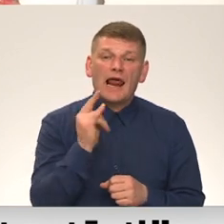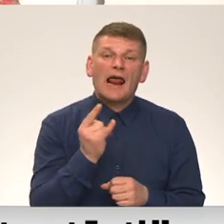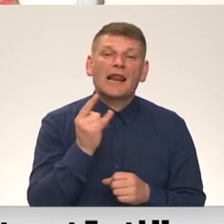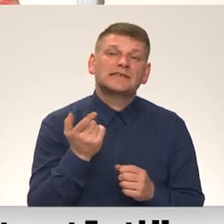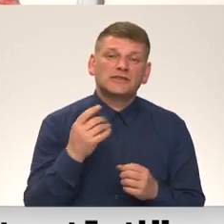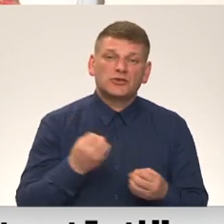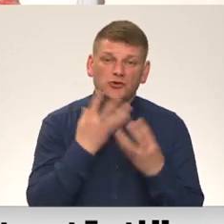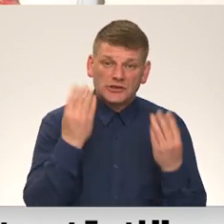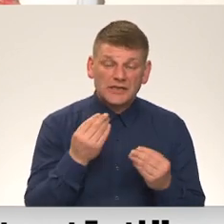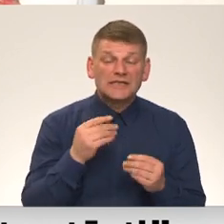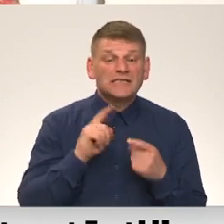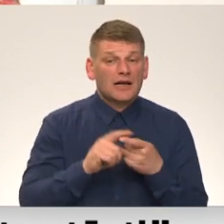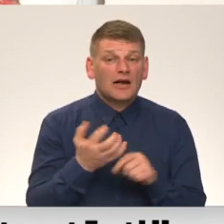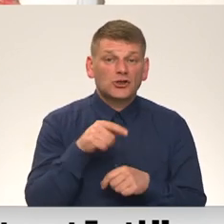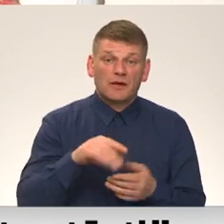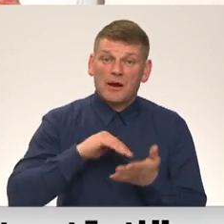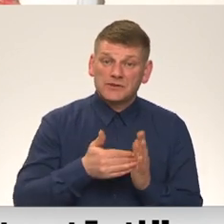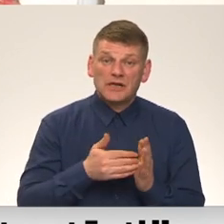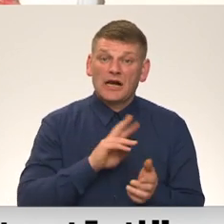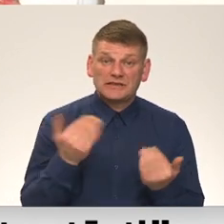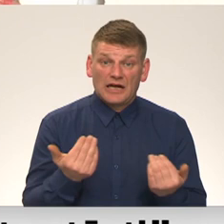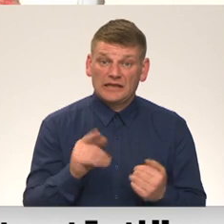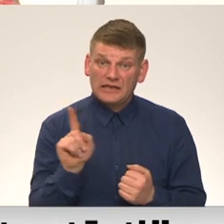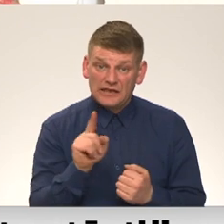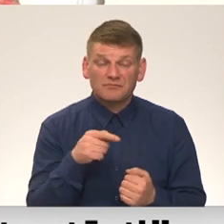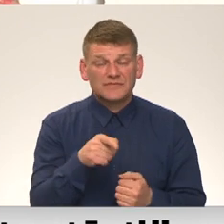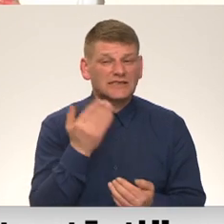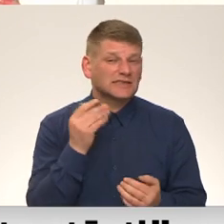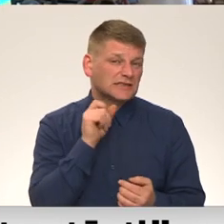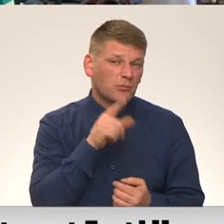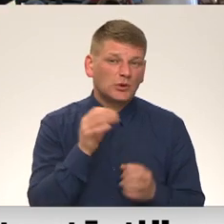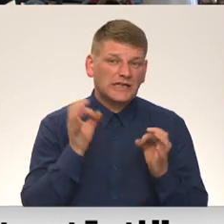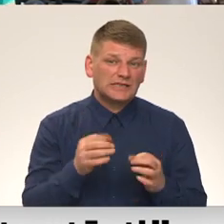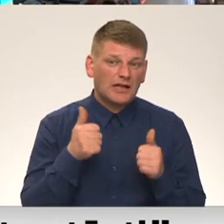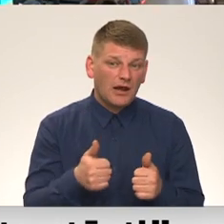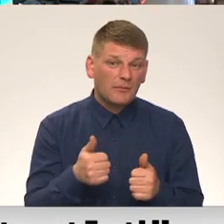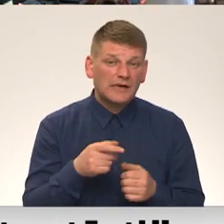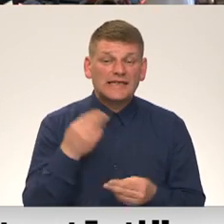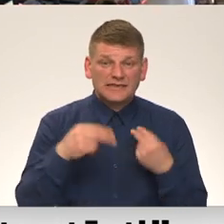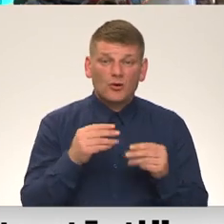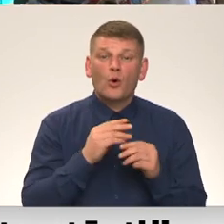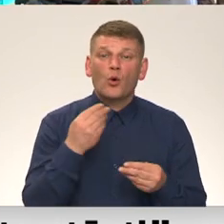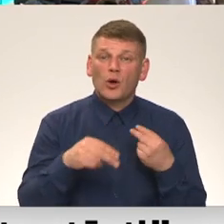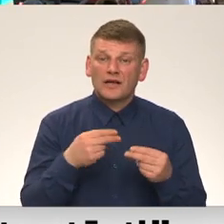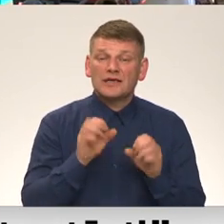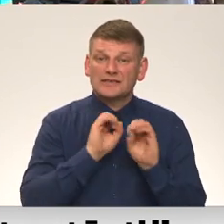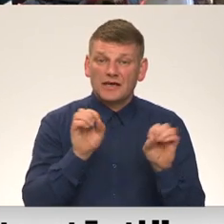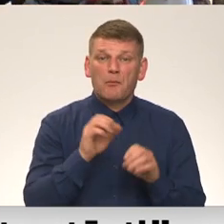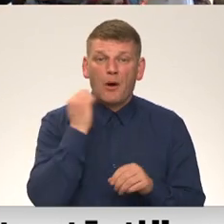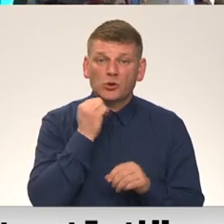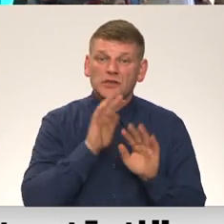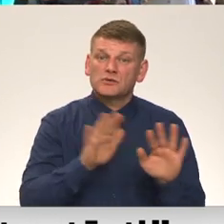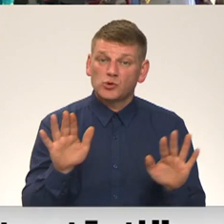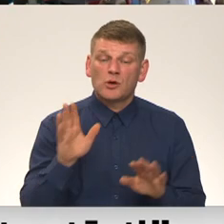te apstākļiem, kas pat laban ir, mēs nospriedām, ka laikam tas nebūtu īsti labi. Izstāde rotaļlietu stāsti Bauskas muzejā